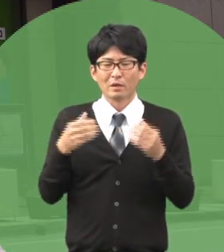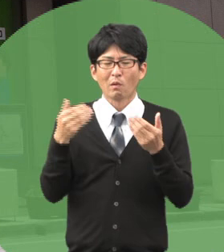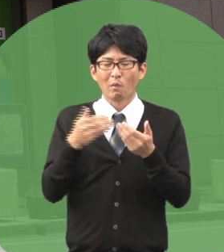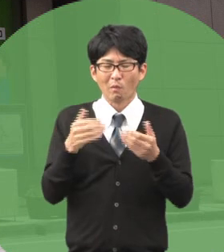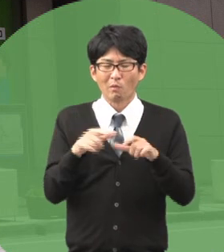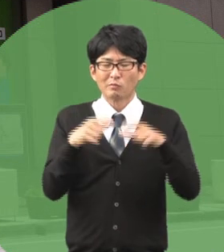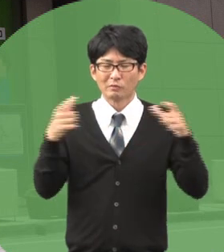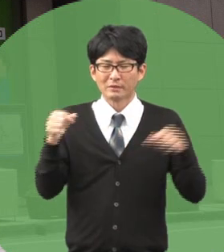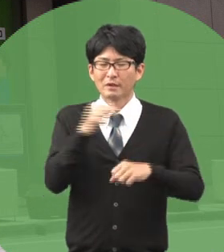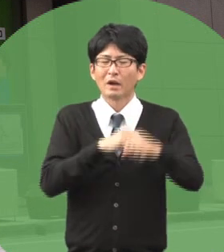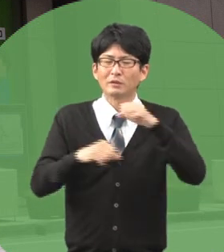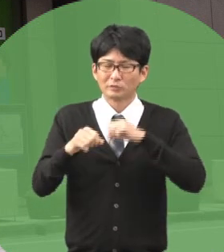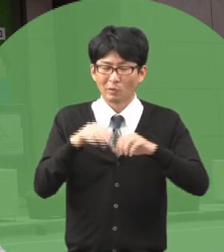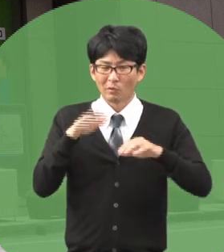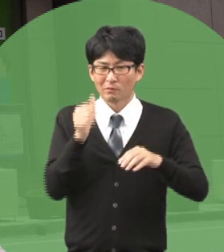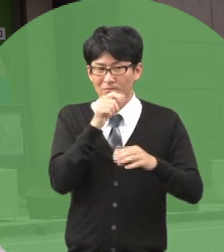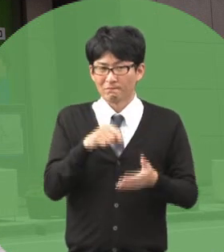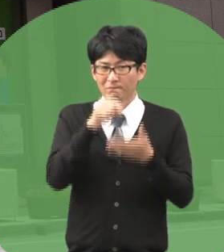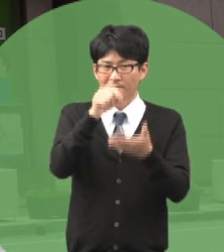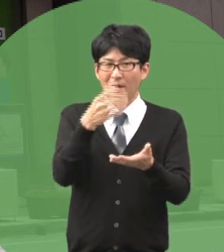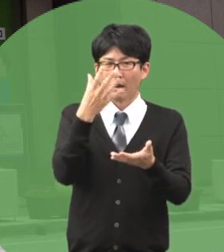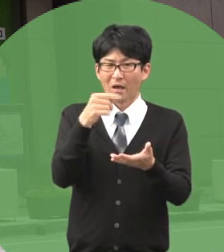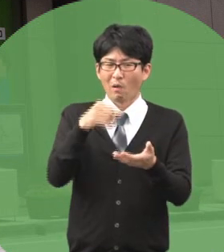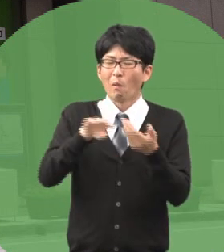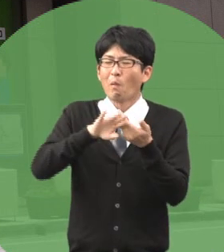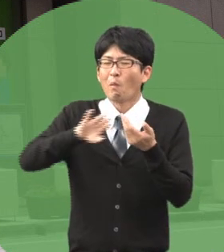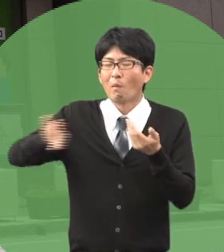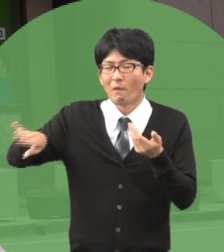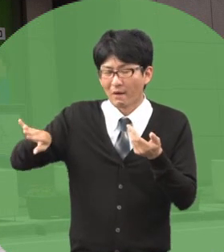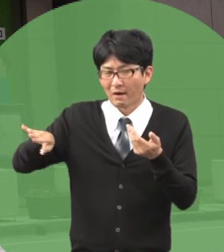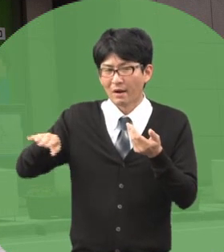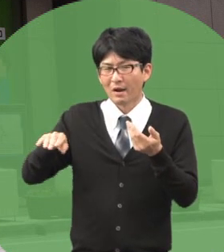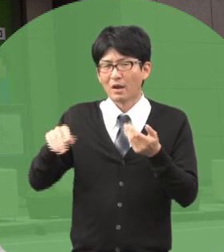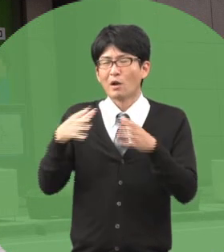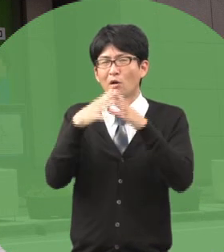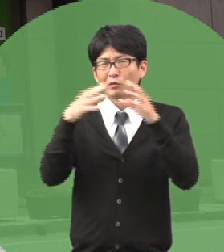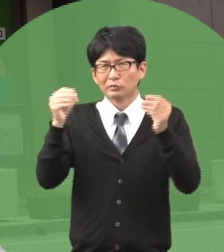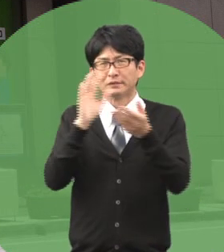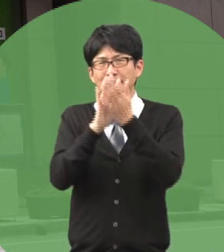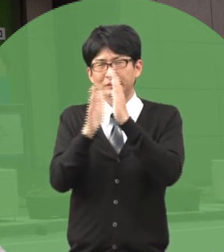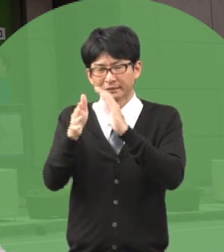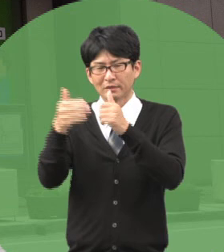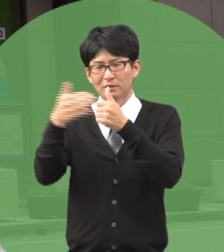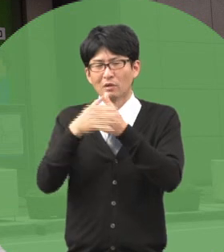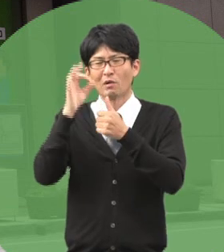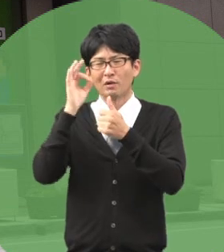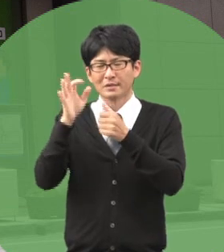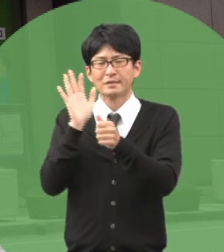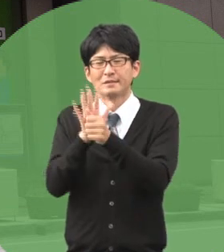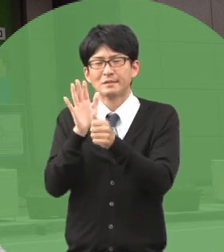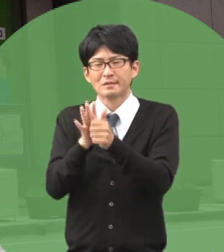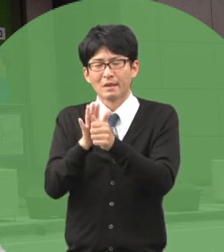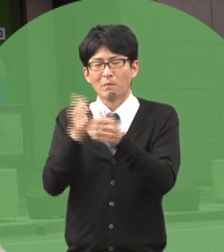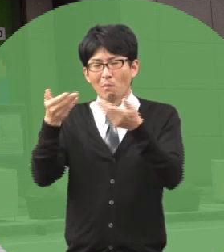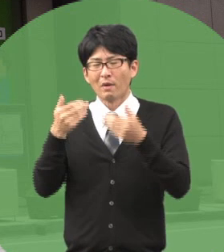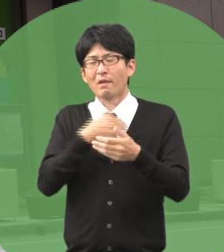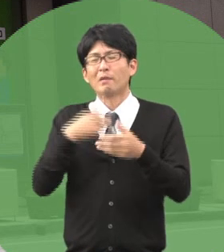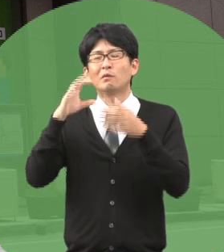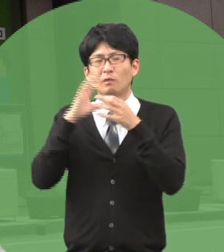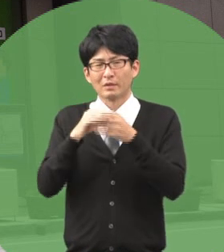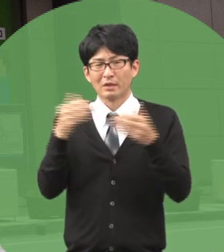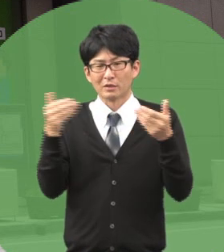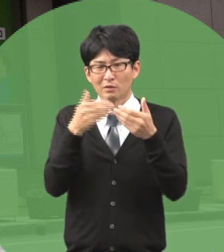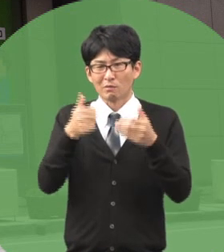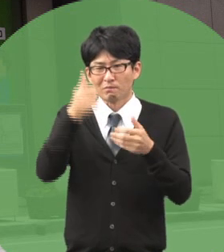す取り組みについては、今日ご紹介した事業のほかに国や県の助成金や支援事業もありますので、事業者の皆